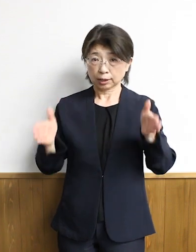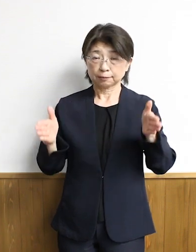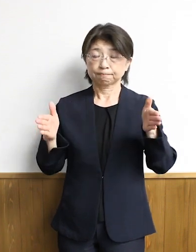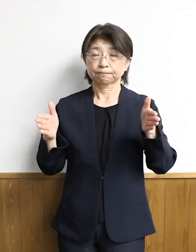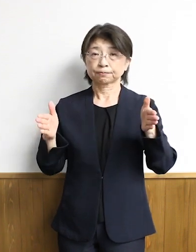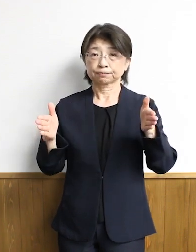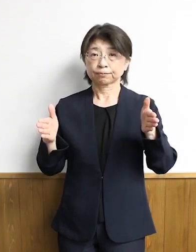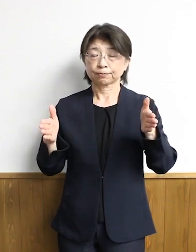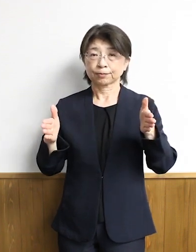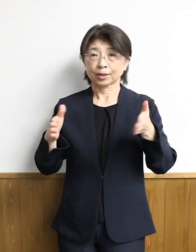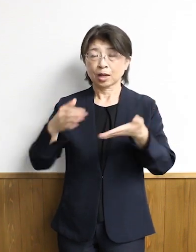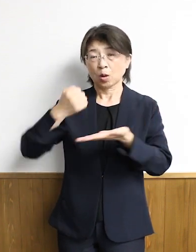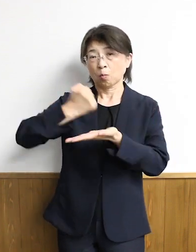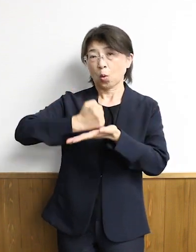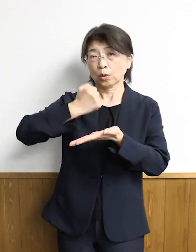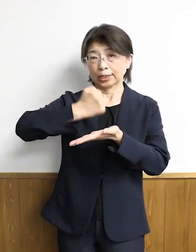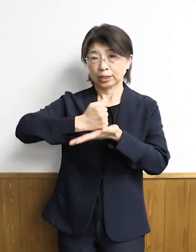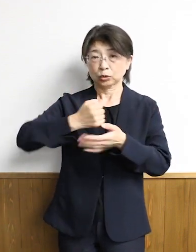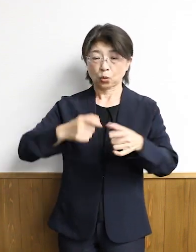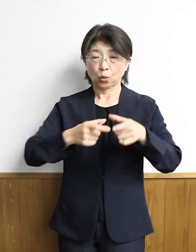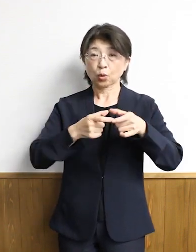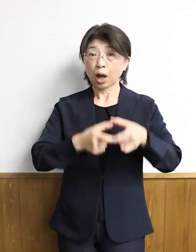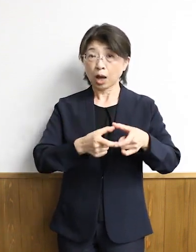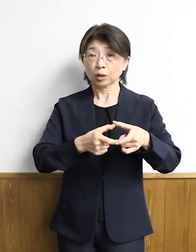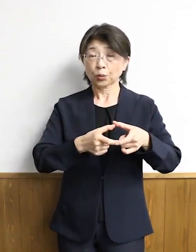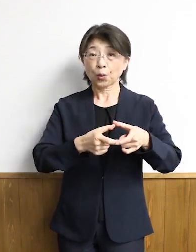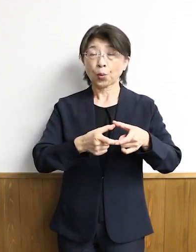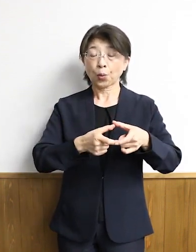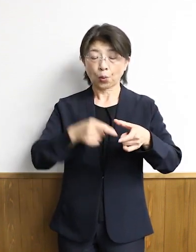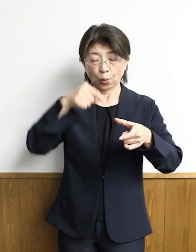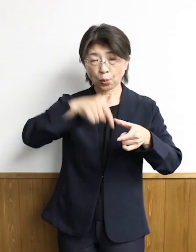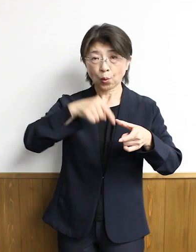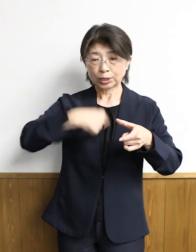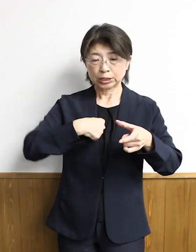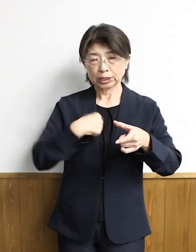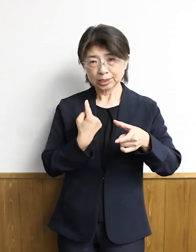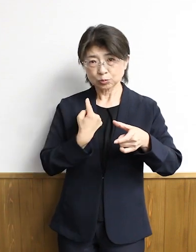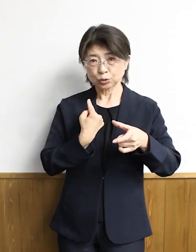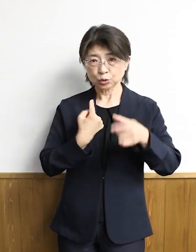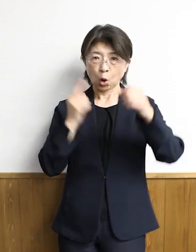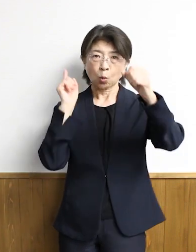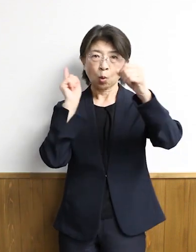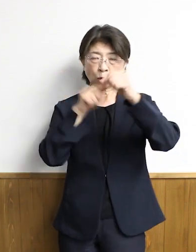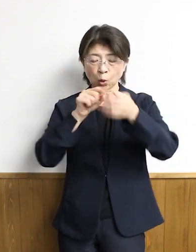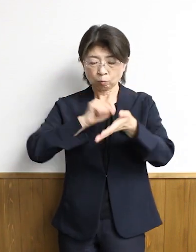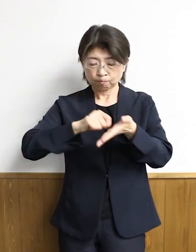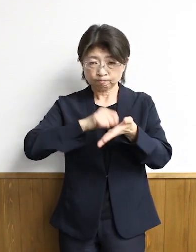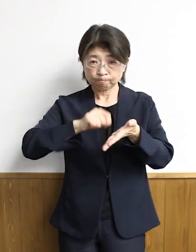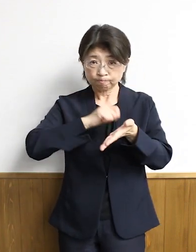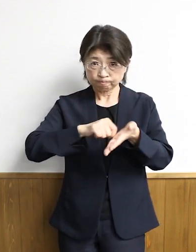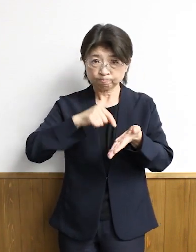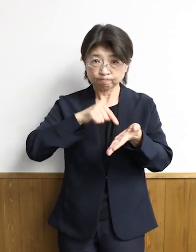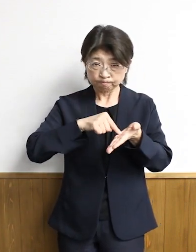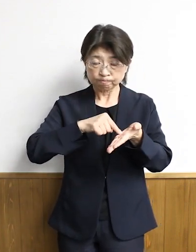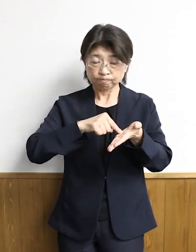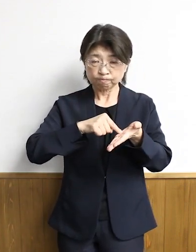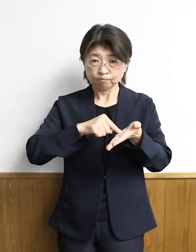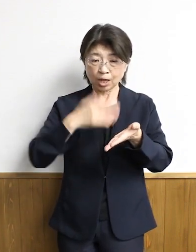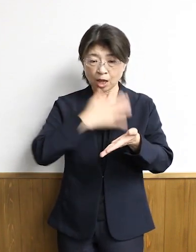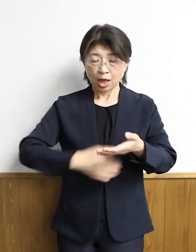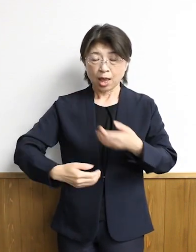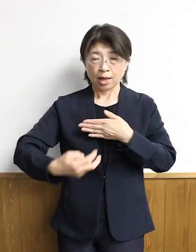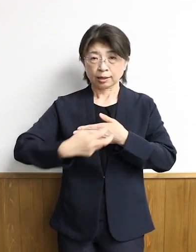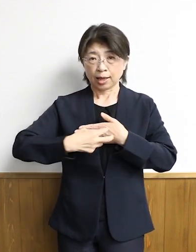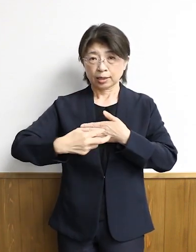しポイントカードに参加者が健康作り宣言を記入し検診ポイント